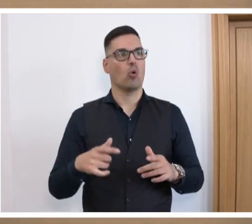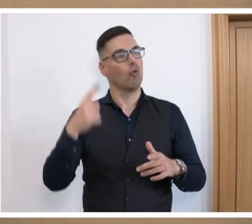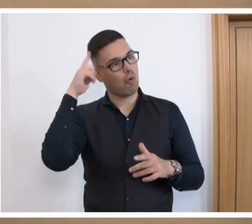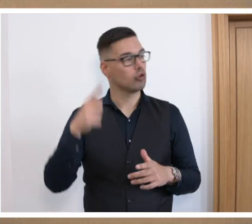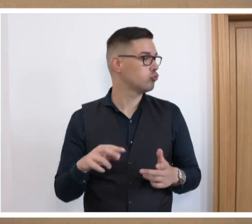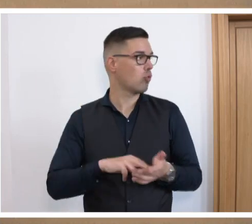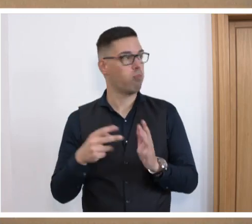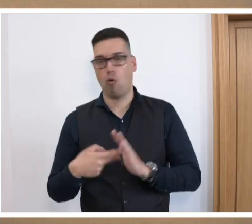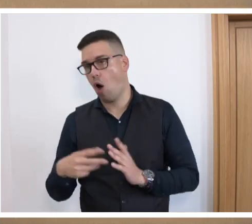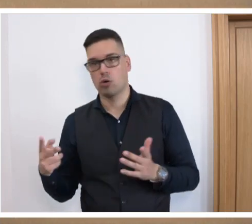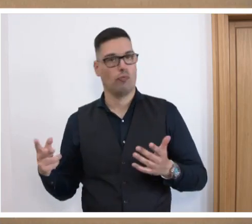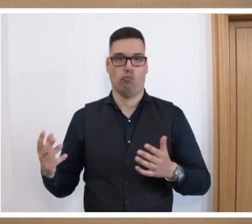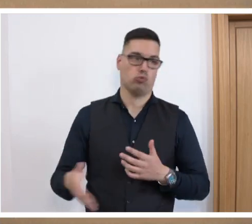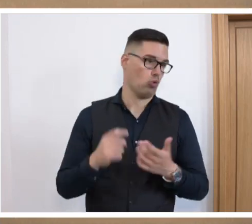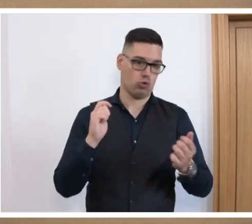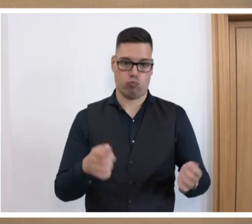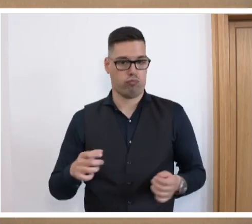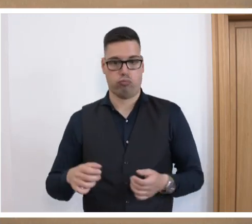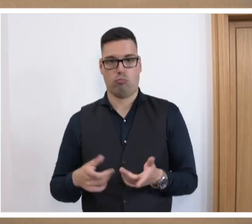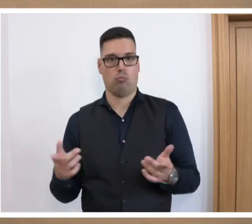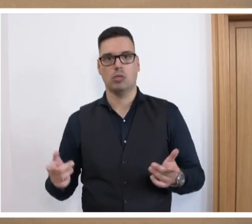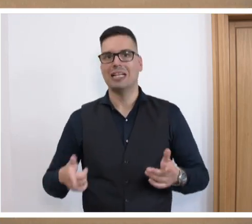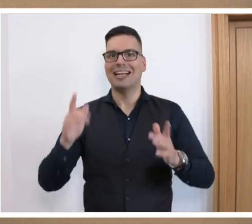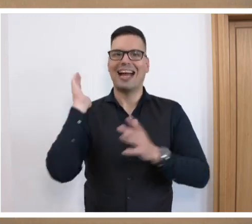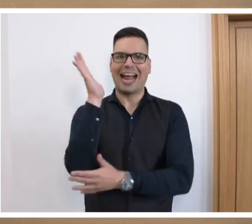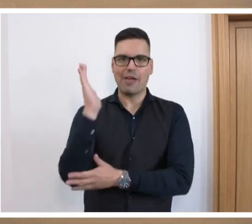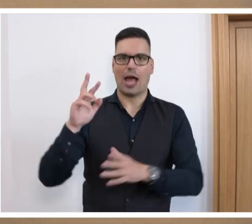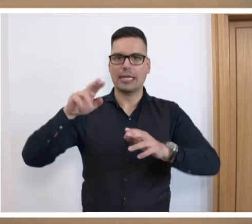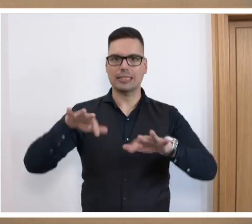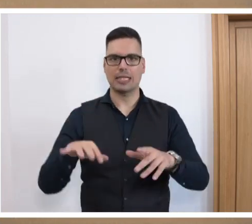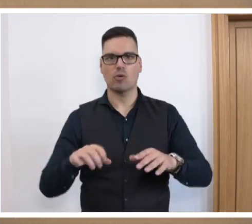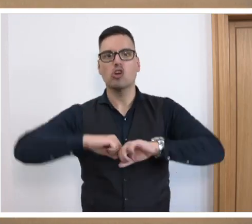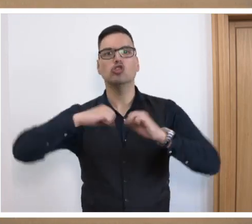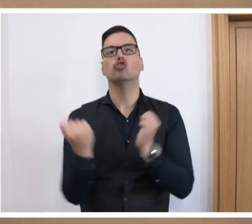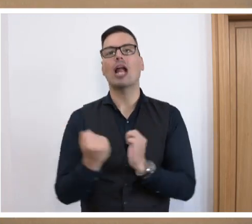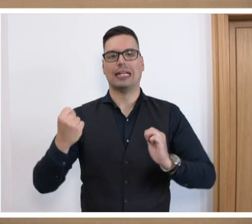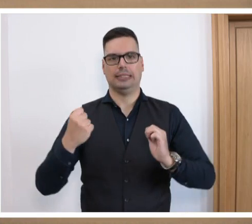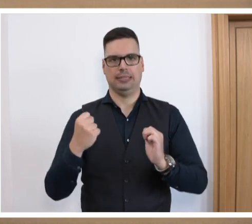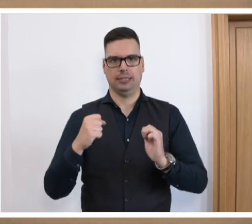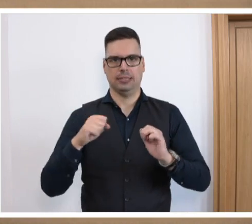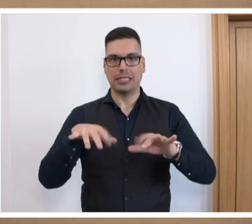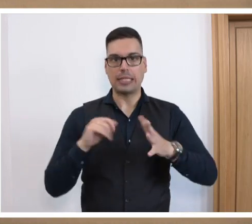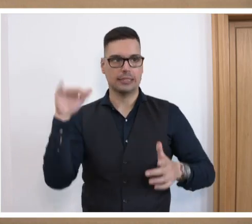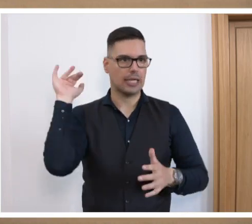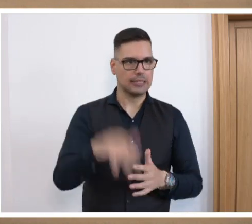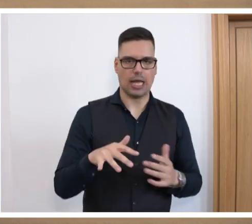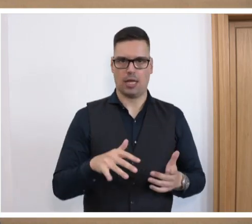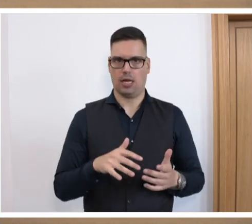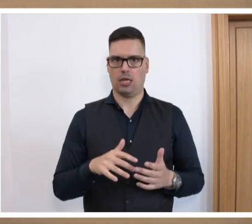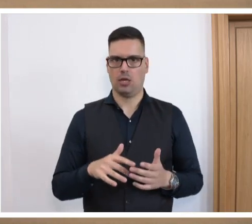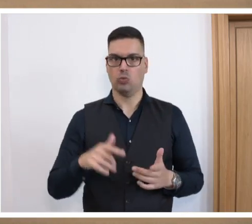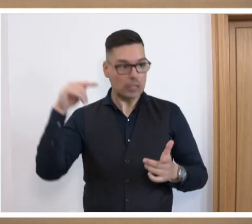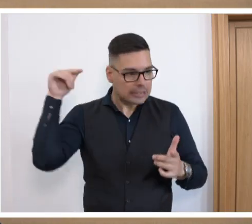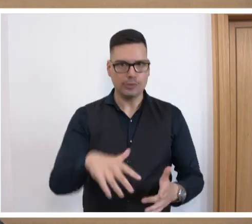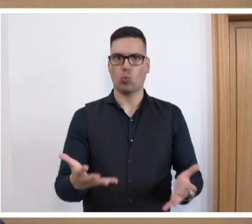das geplant? Was war das eigentlich für ein Entwurf? Es war ein Referentenentwurf, der aus der Staatskanzlei kam. Nichts anderes. Und das ist eine